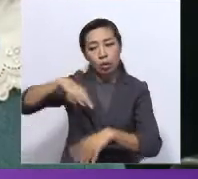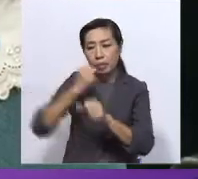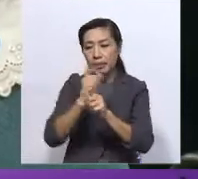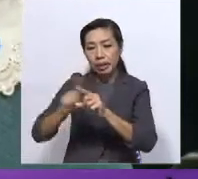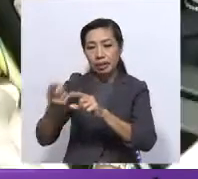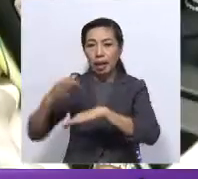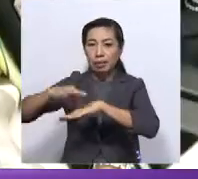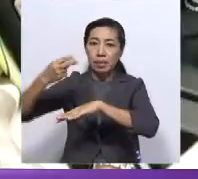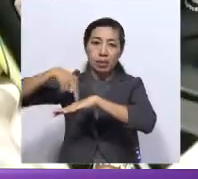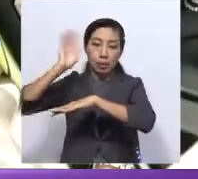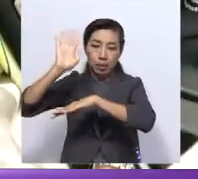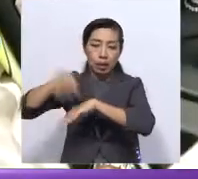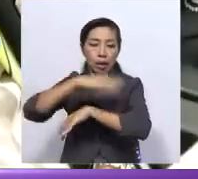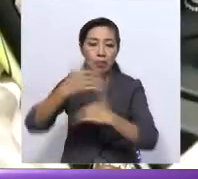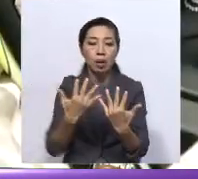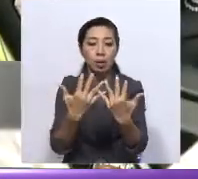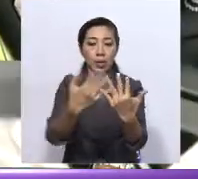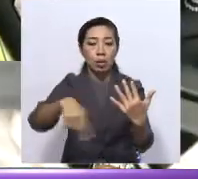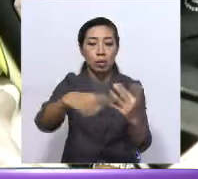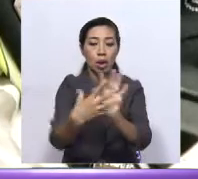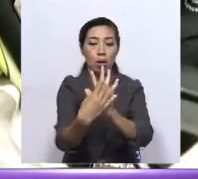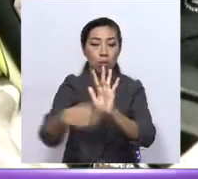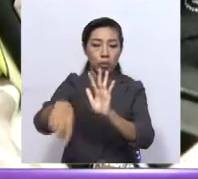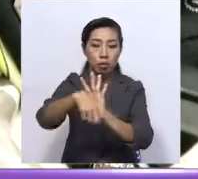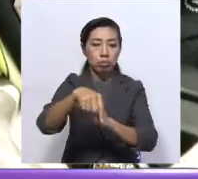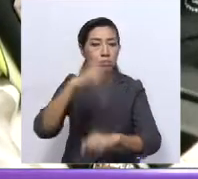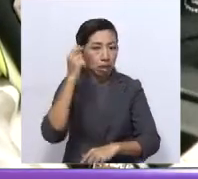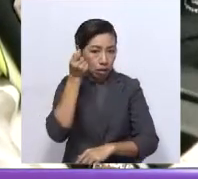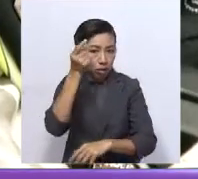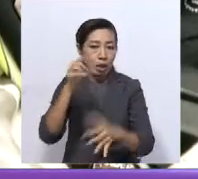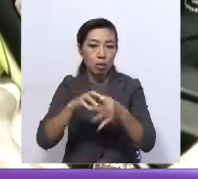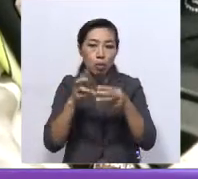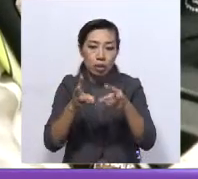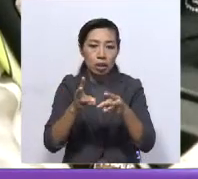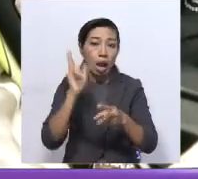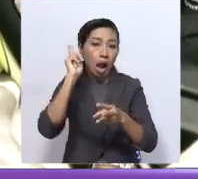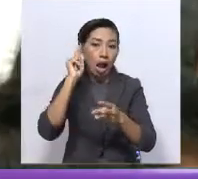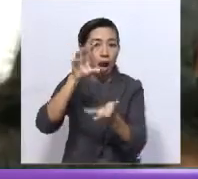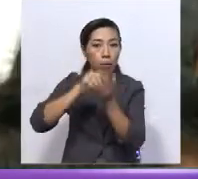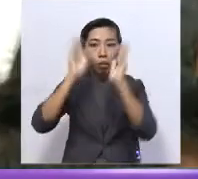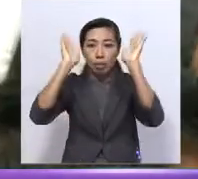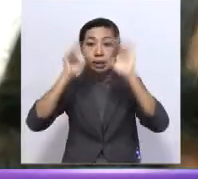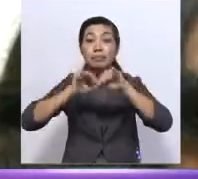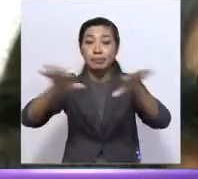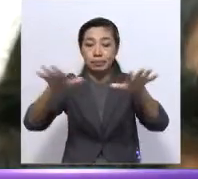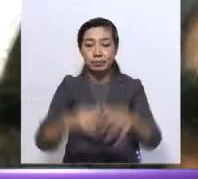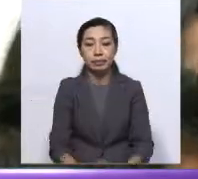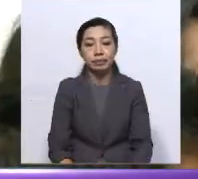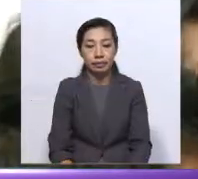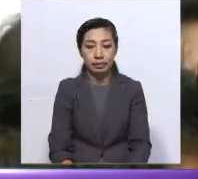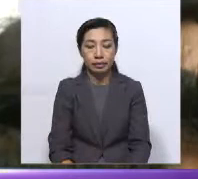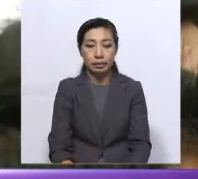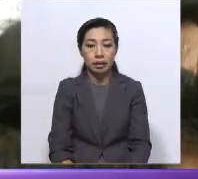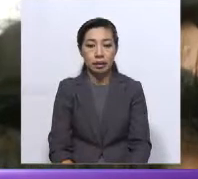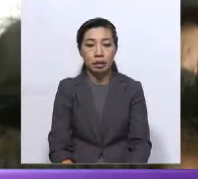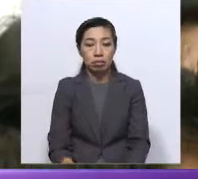ต่างๆเพื่อให้สามารถสร้างความเข้าใจด้านข้อมูลข่าวสารได้อย่างมีประสิทธิภาพค่ะพลโทสรรเสริญกล่าวว่าผู้ที่ทำห